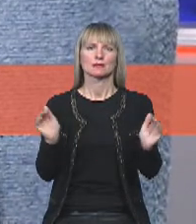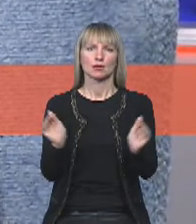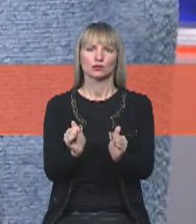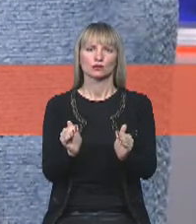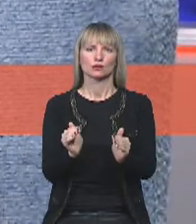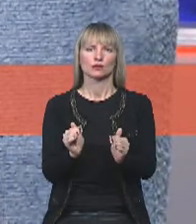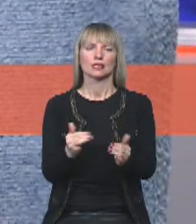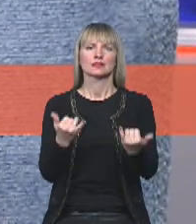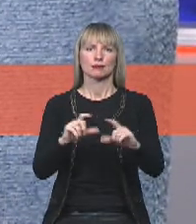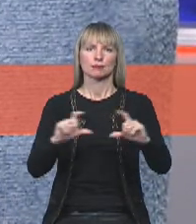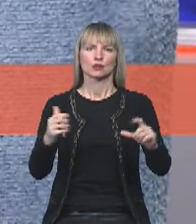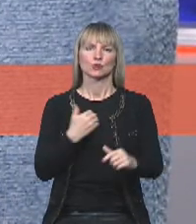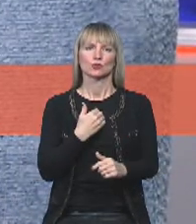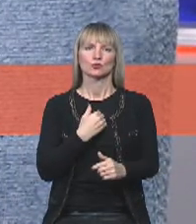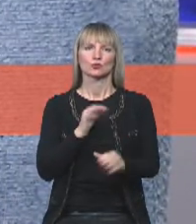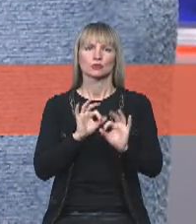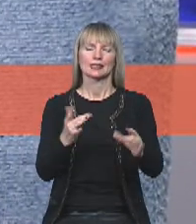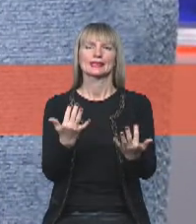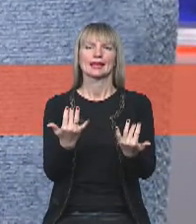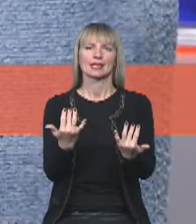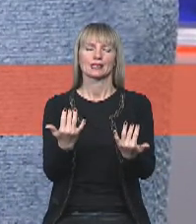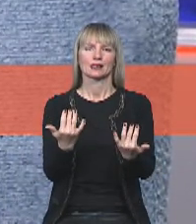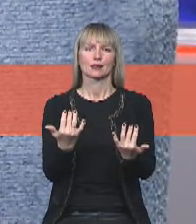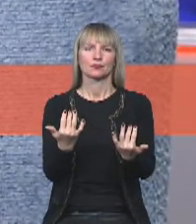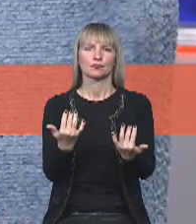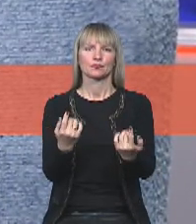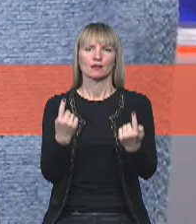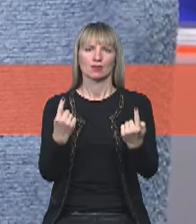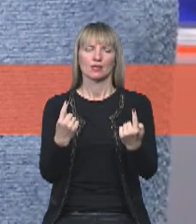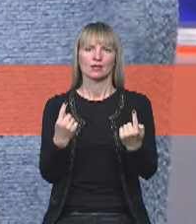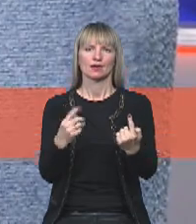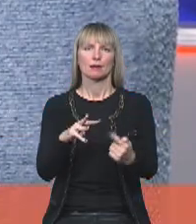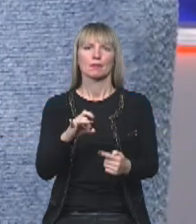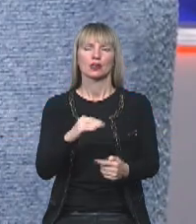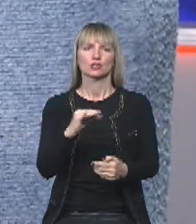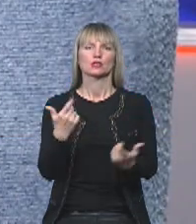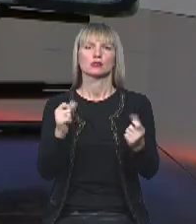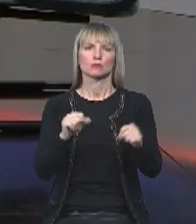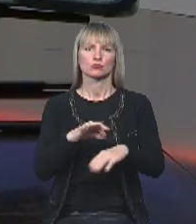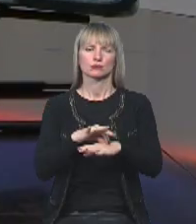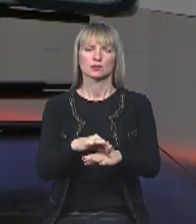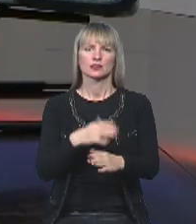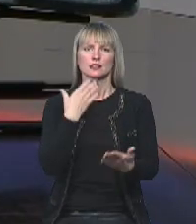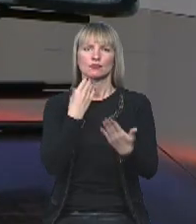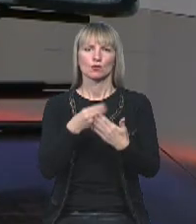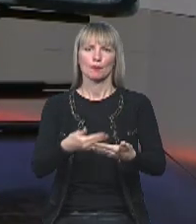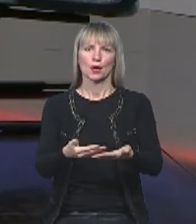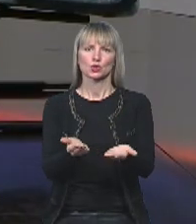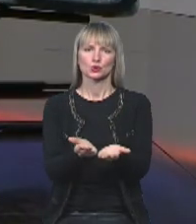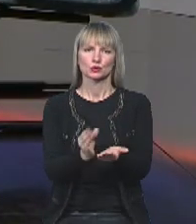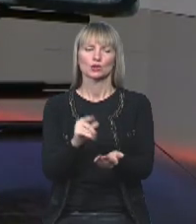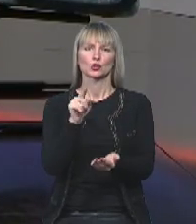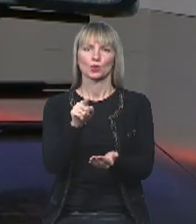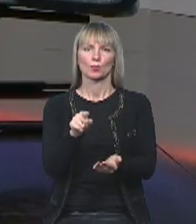речі, зараз в магазинах я хочу поділитися. Деякі є великі мережі, де можна прийти зі своєю посудою, і